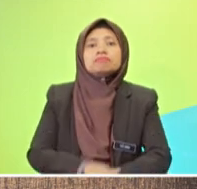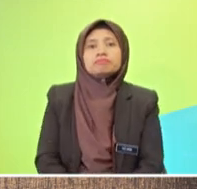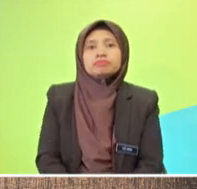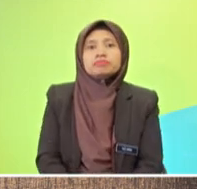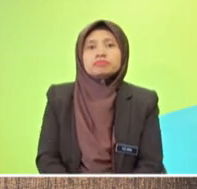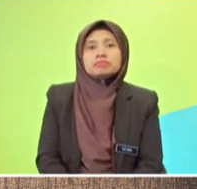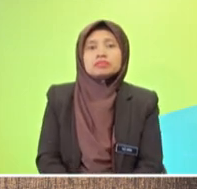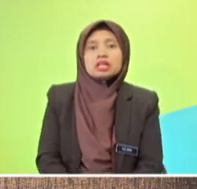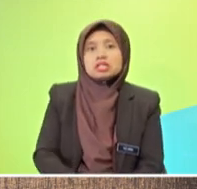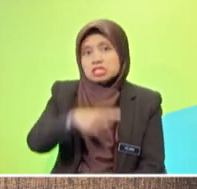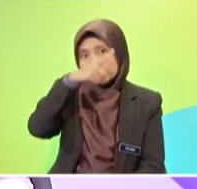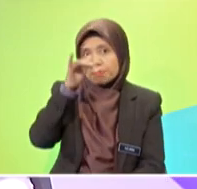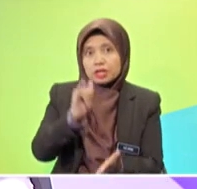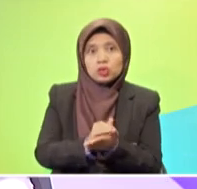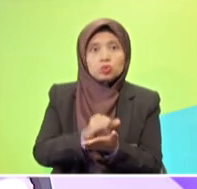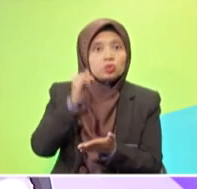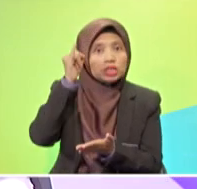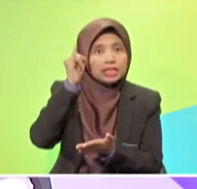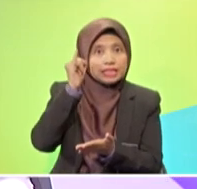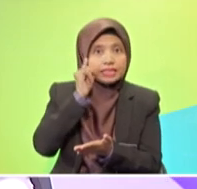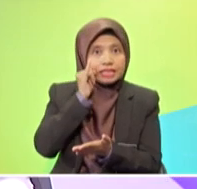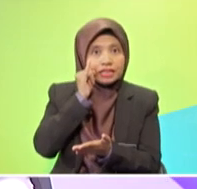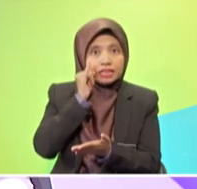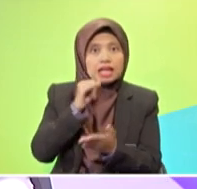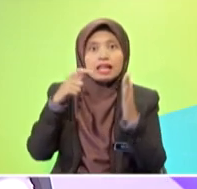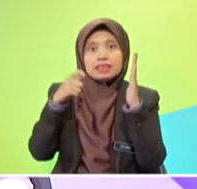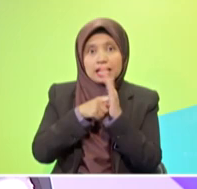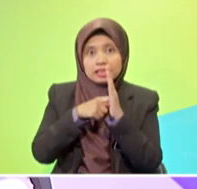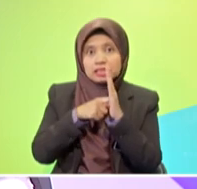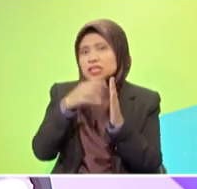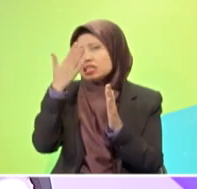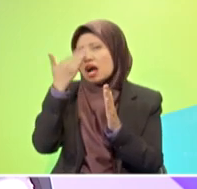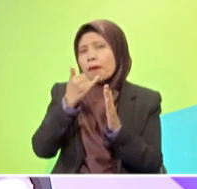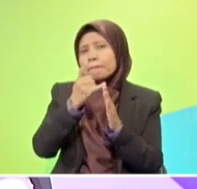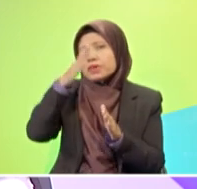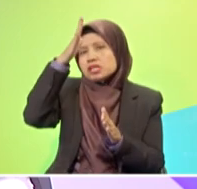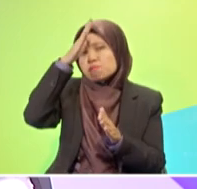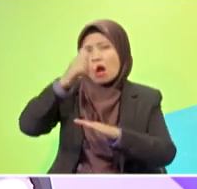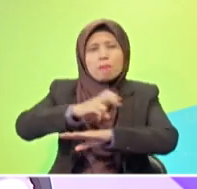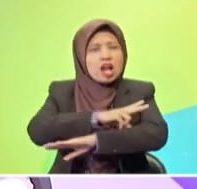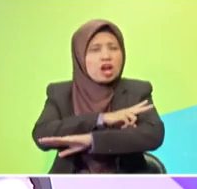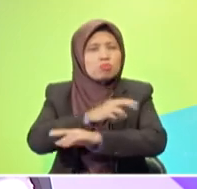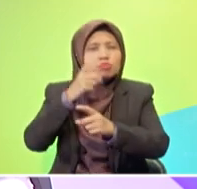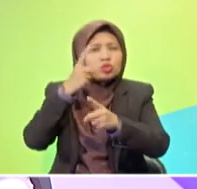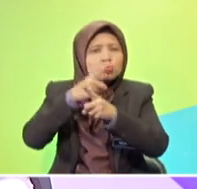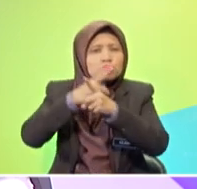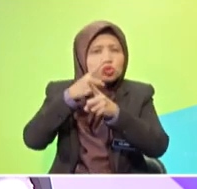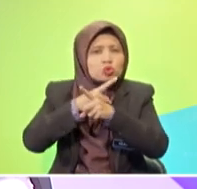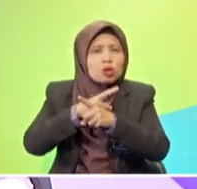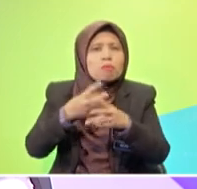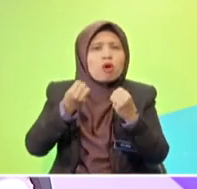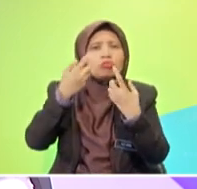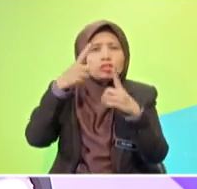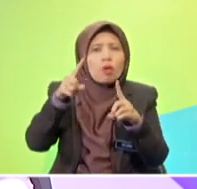kerani itu Intan menanda astris kerani ini ilah jawaban Kenapa Pak Belalang bersungguh-sungguh untuk menjawab teka-teki ini